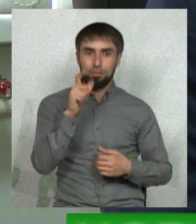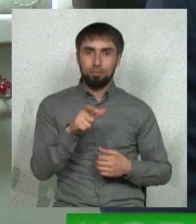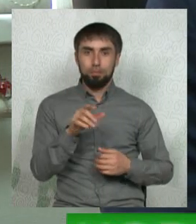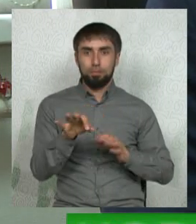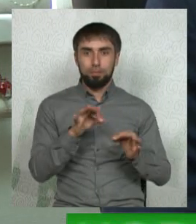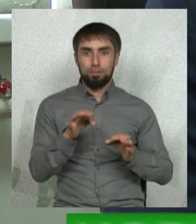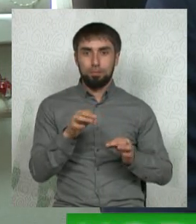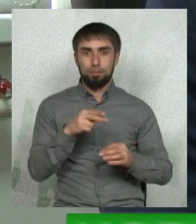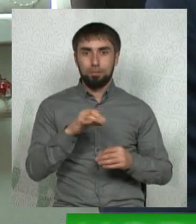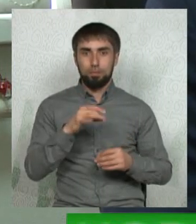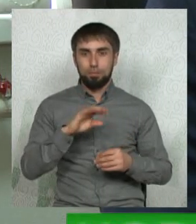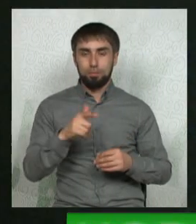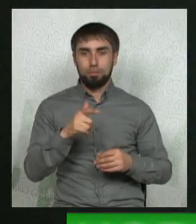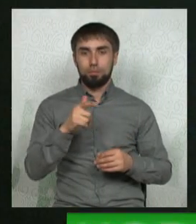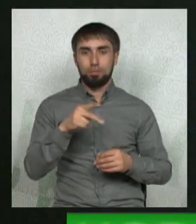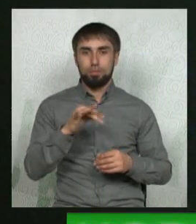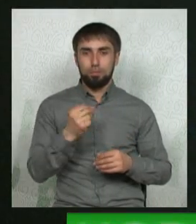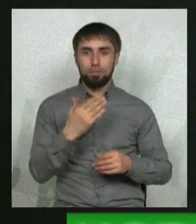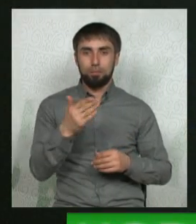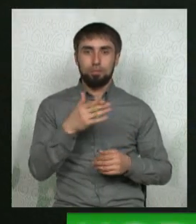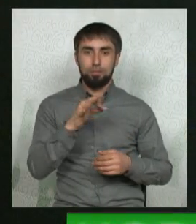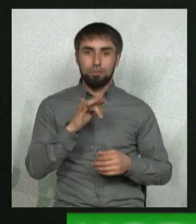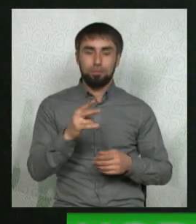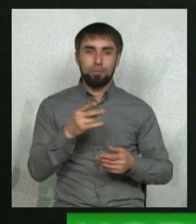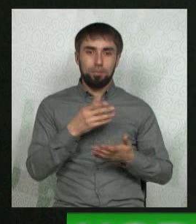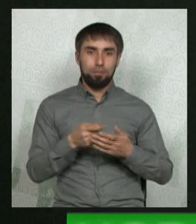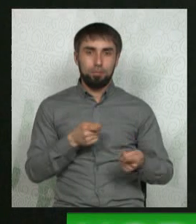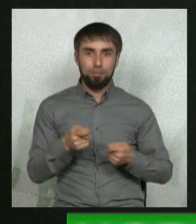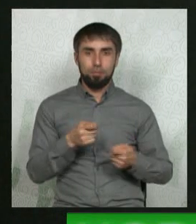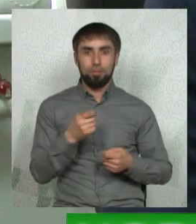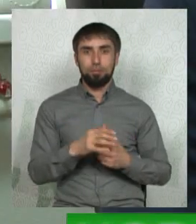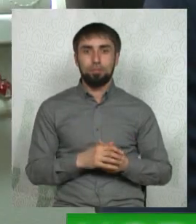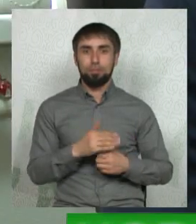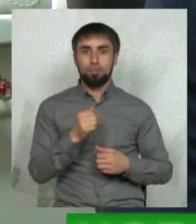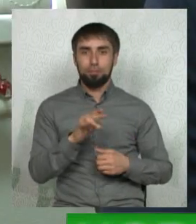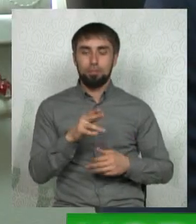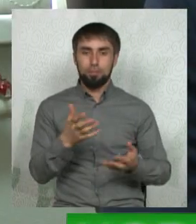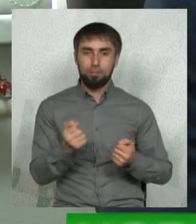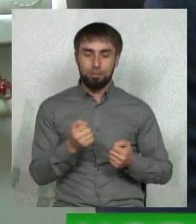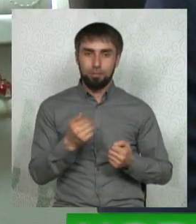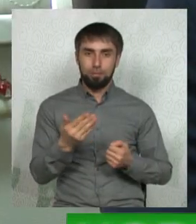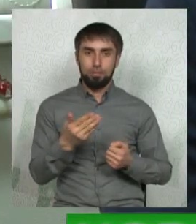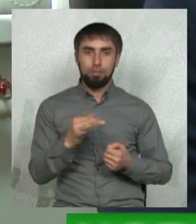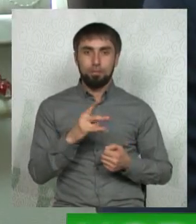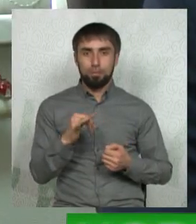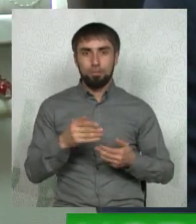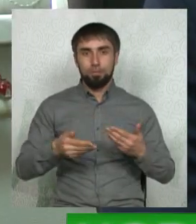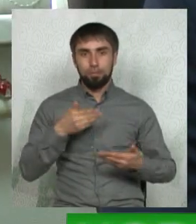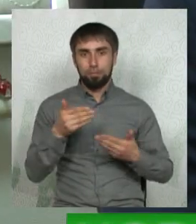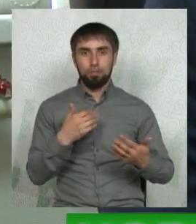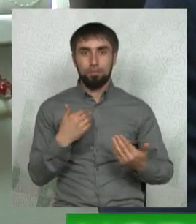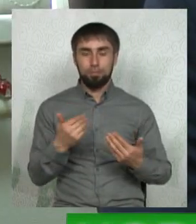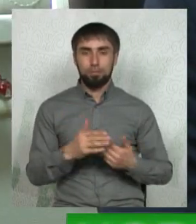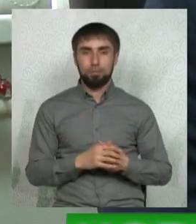выборным должностным лицом органа местного самоуправления. 2 уголовных дела по фактам получения взяток, они возбуждены в